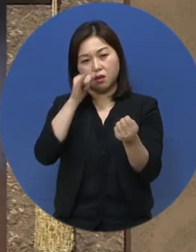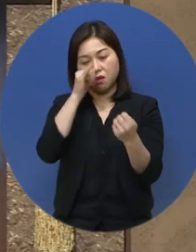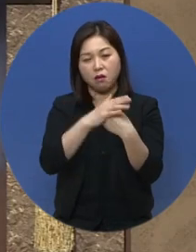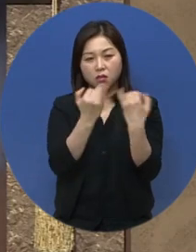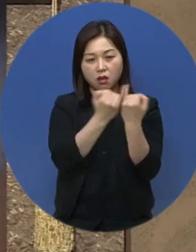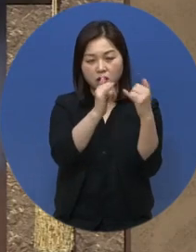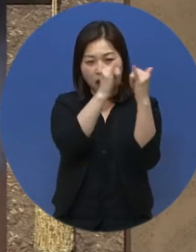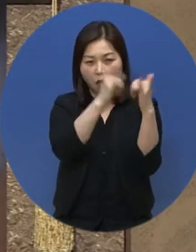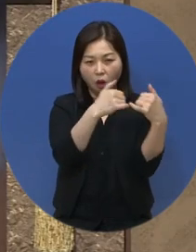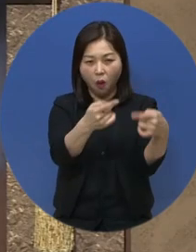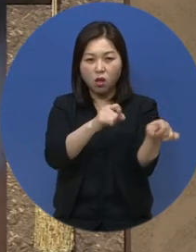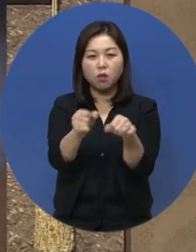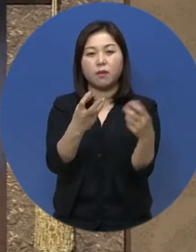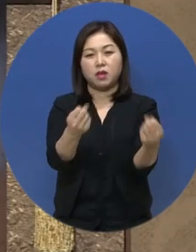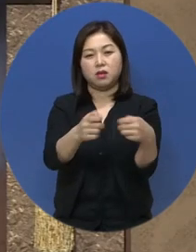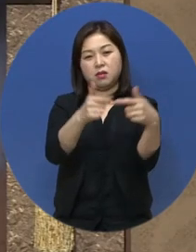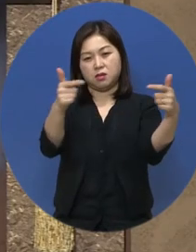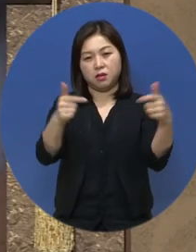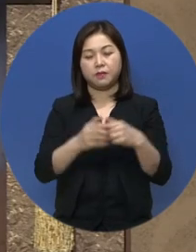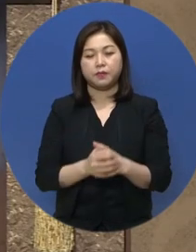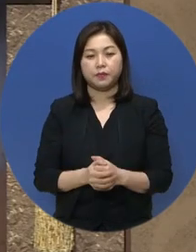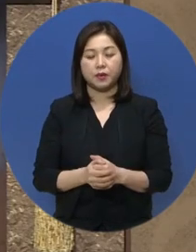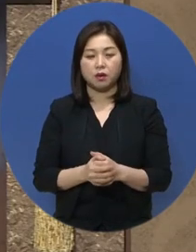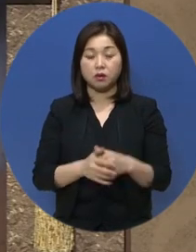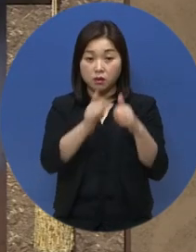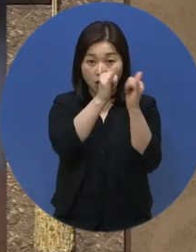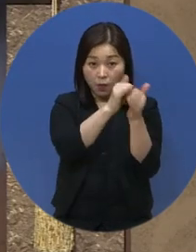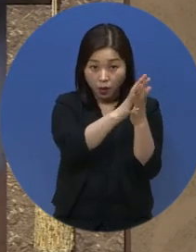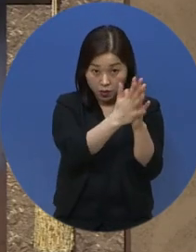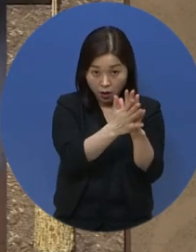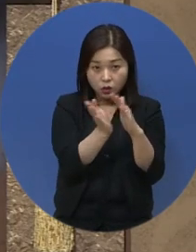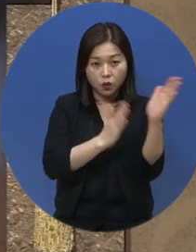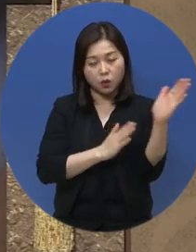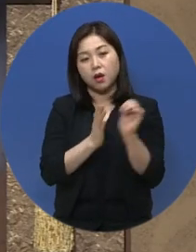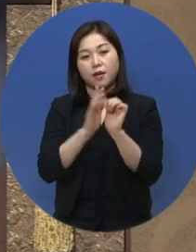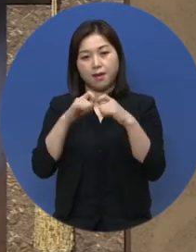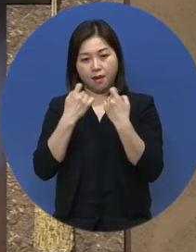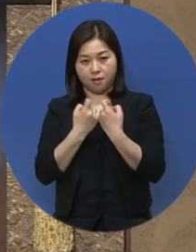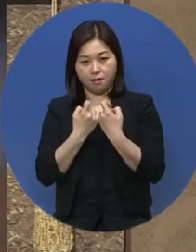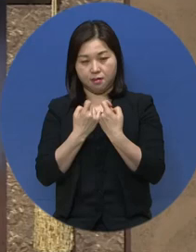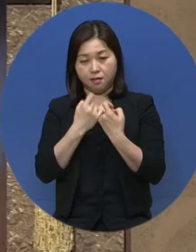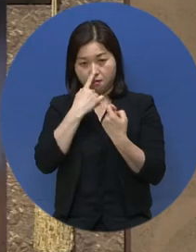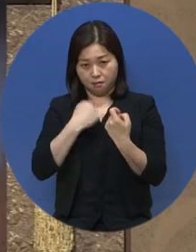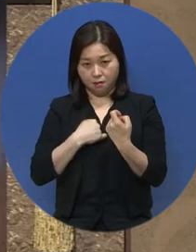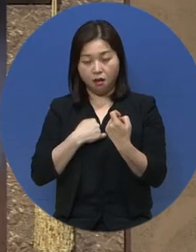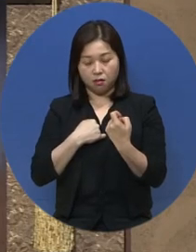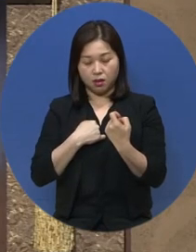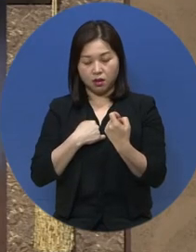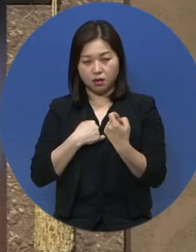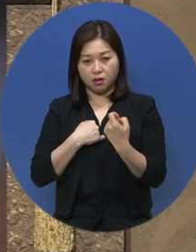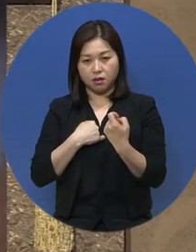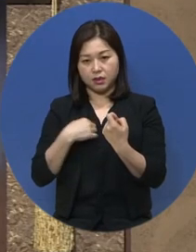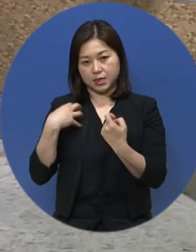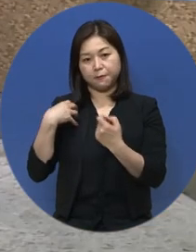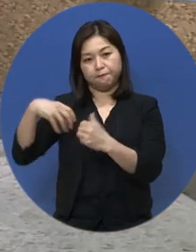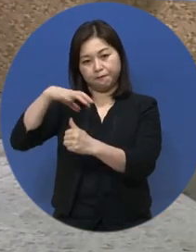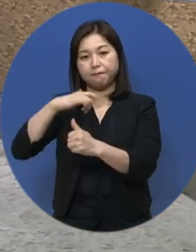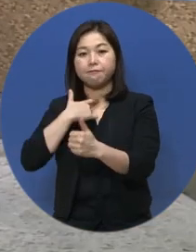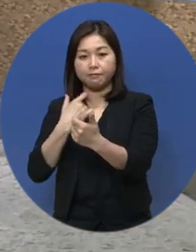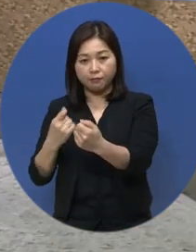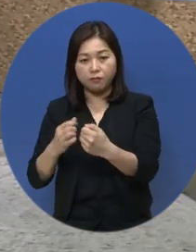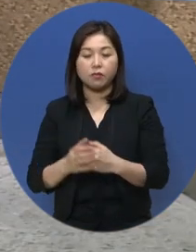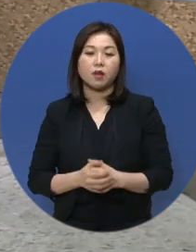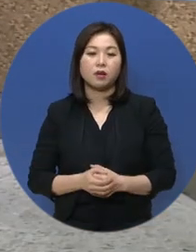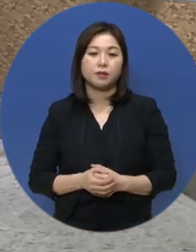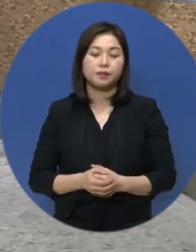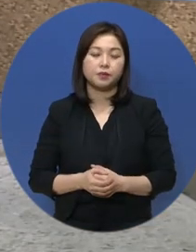변화에 이어서 또 이제 개인의 영역에서 이제 과거에는 돌봄을 해왔었어요. 그래서 네. 우리가 이제 흔히